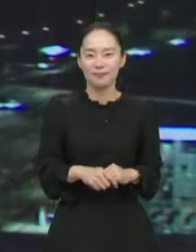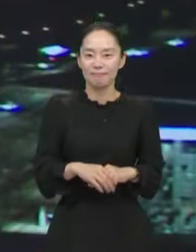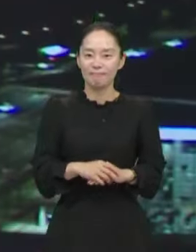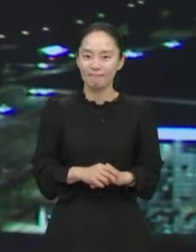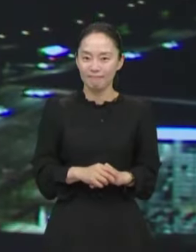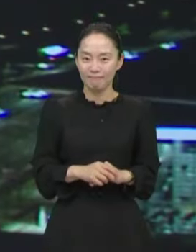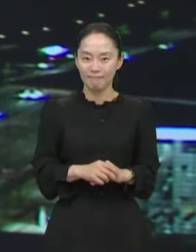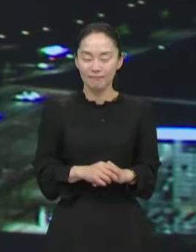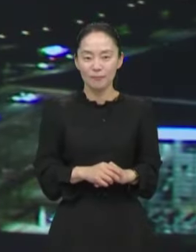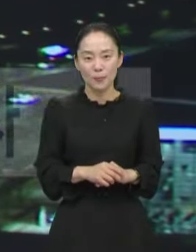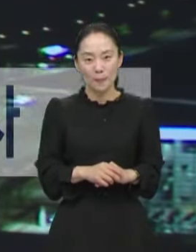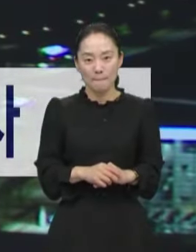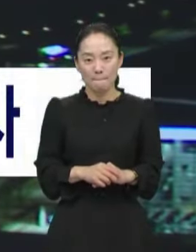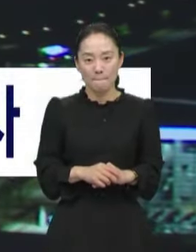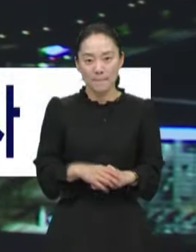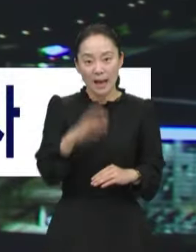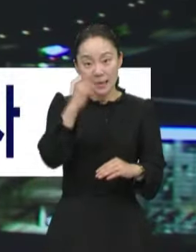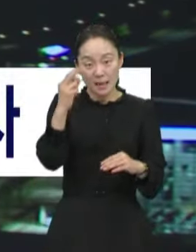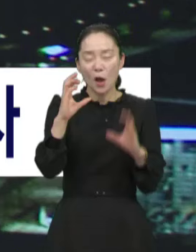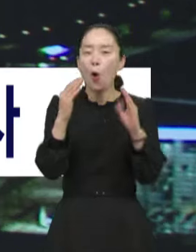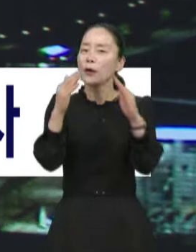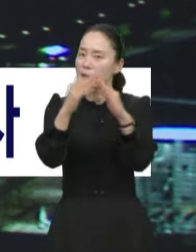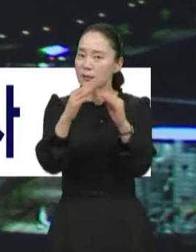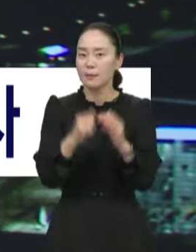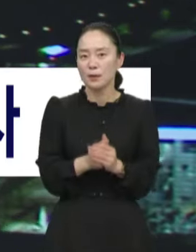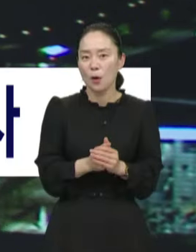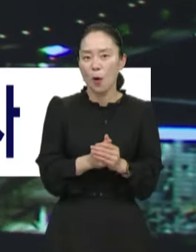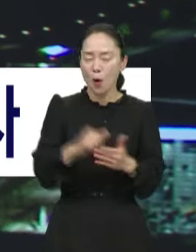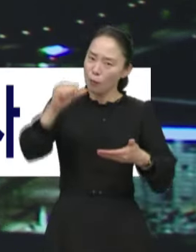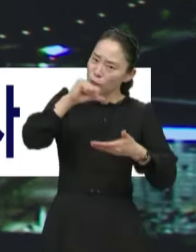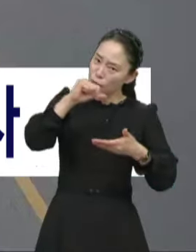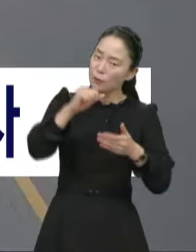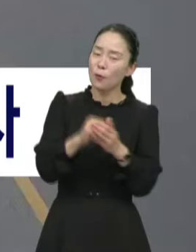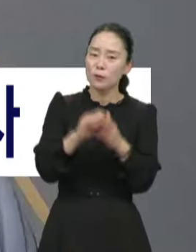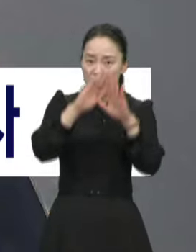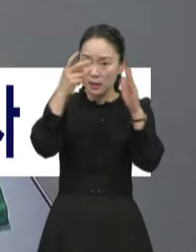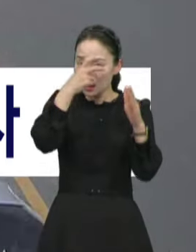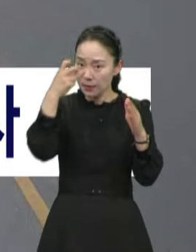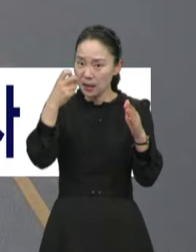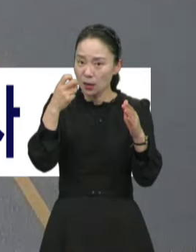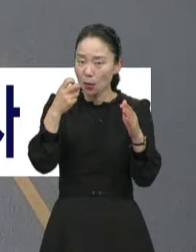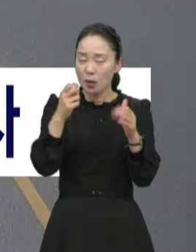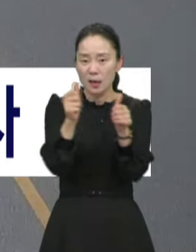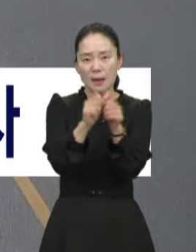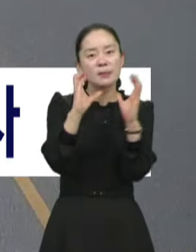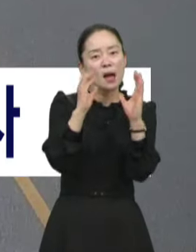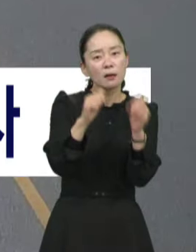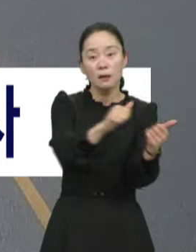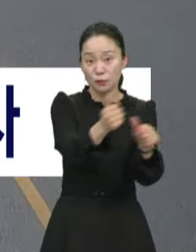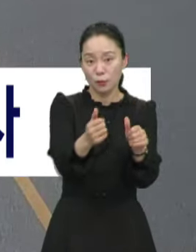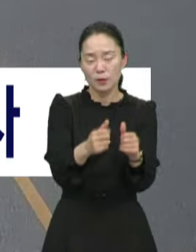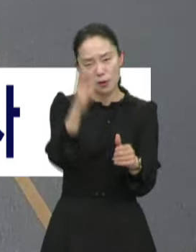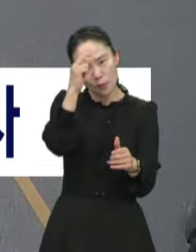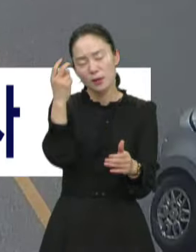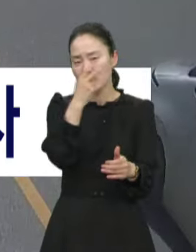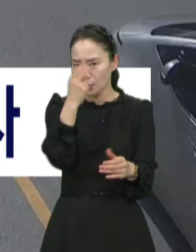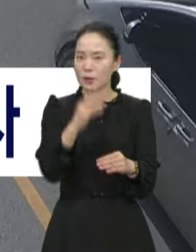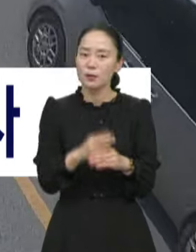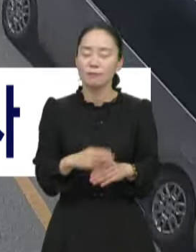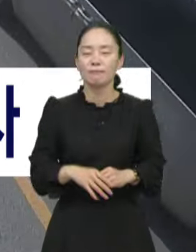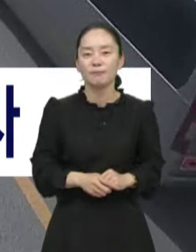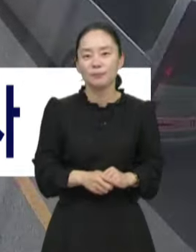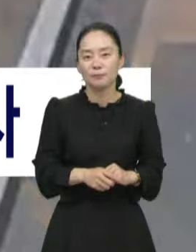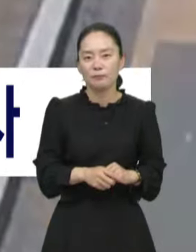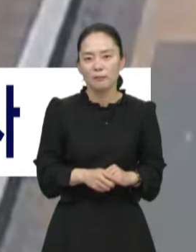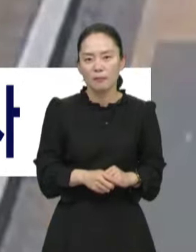감 아산에 한 어린이 집에서 분유를 먹은 뒤 낮잠을 자던 남자 아기가 숨져 경찰이 조사에